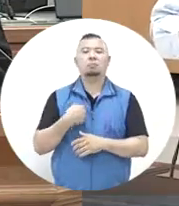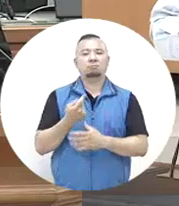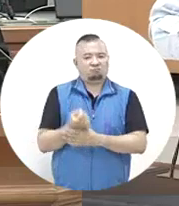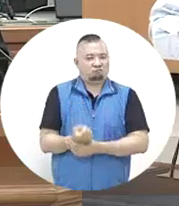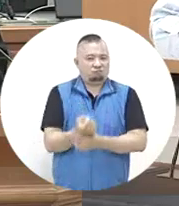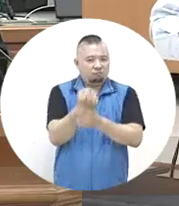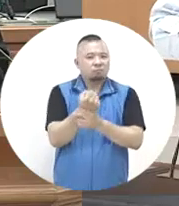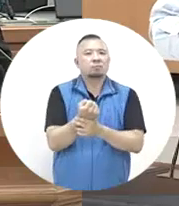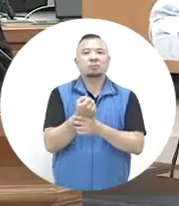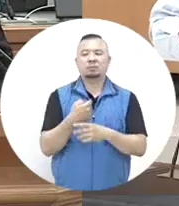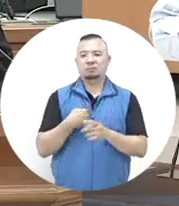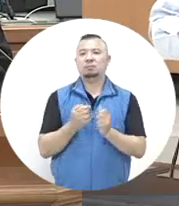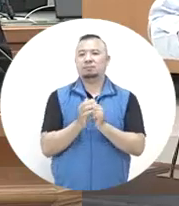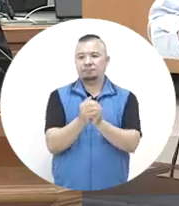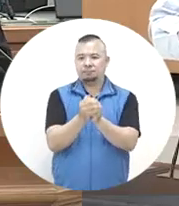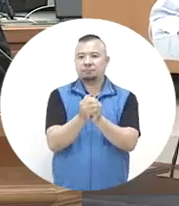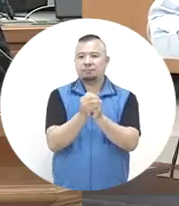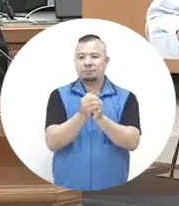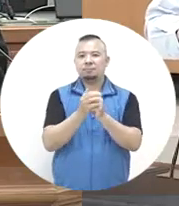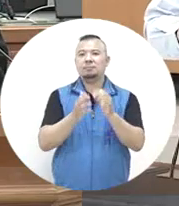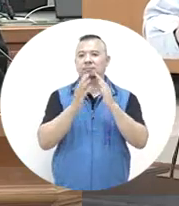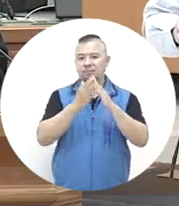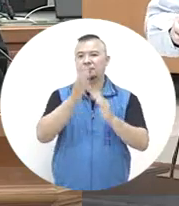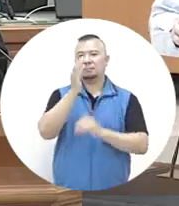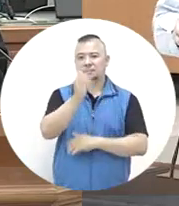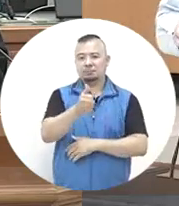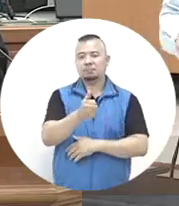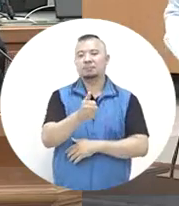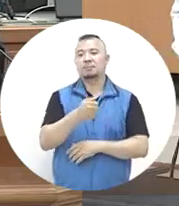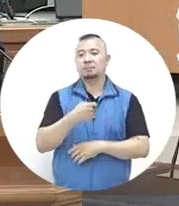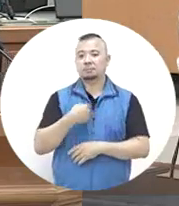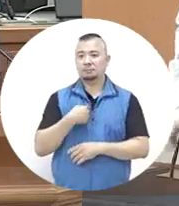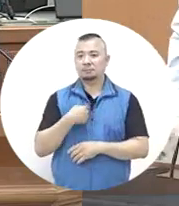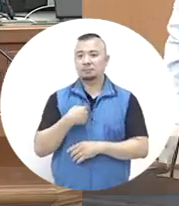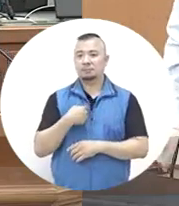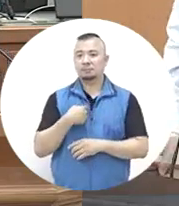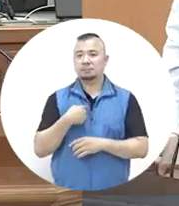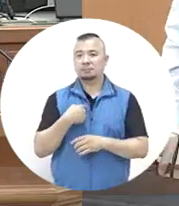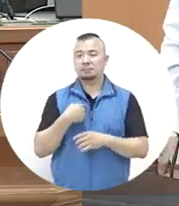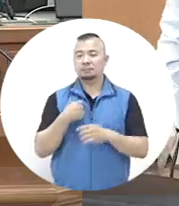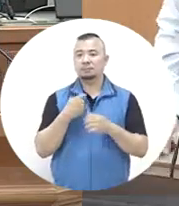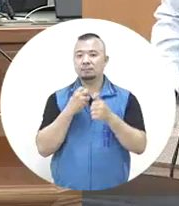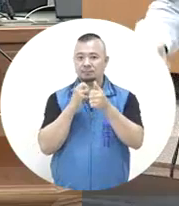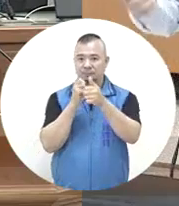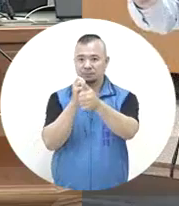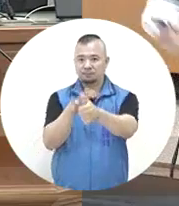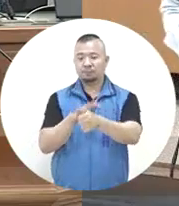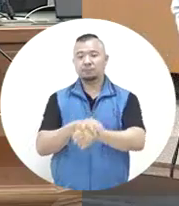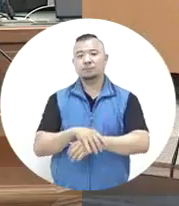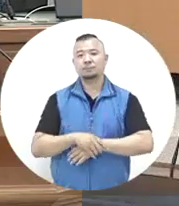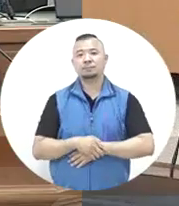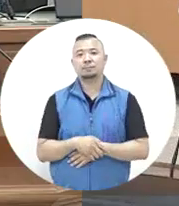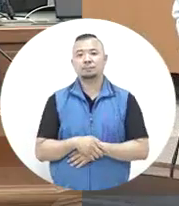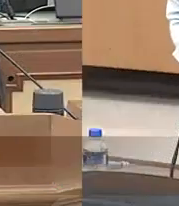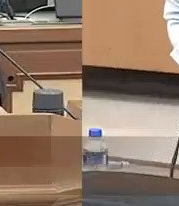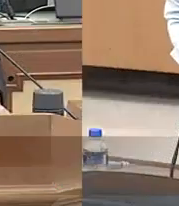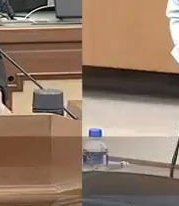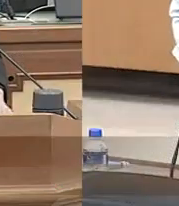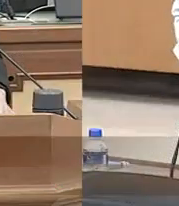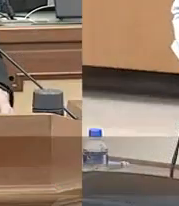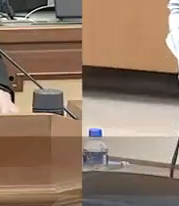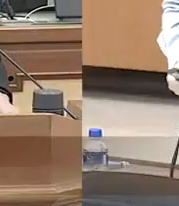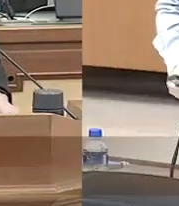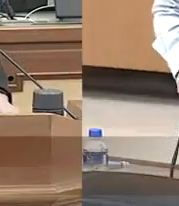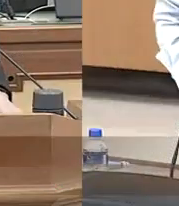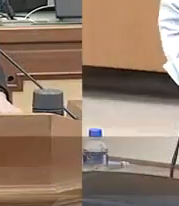是祝福市长这样子，不过，本席还是要跟市长讲一下，未来无论市长啊有没有更上一